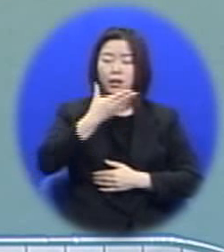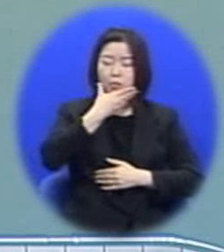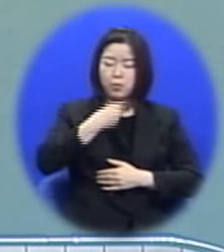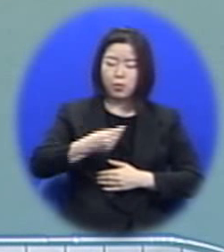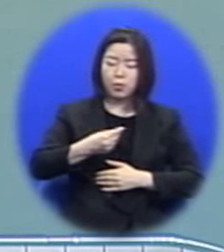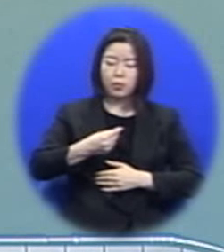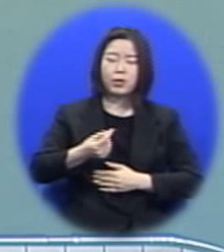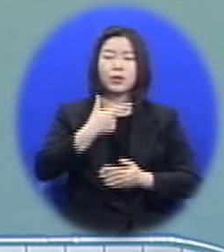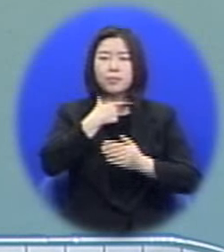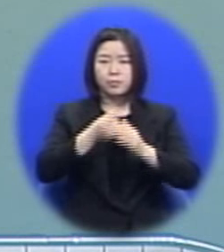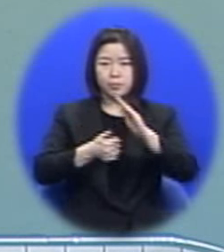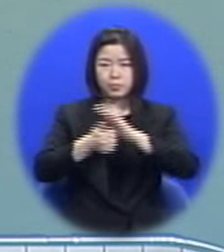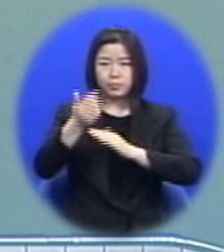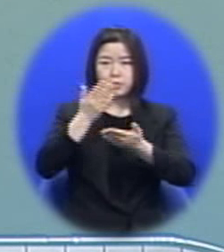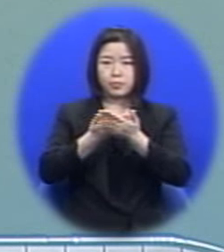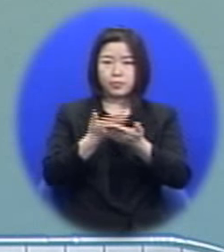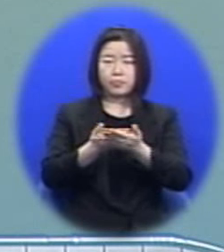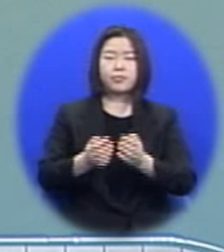빌어주세요.